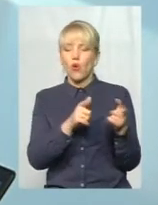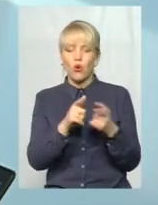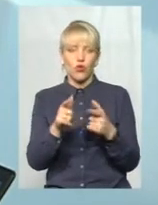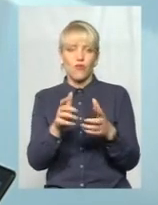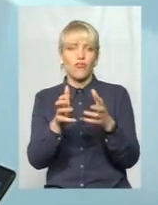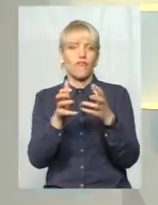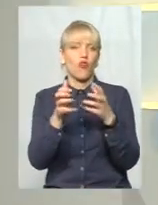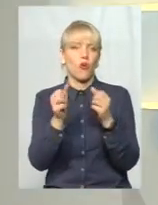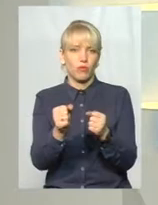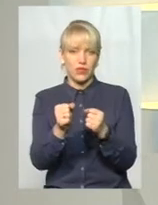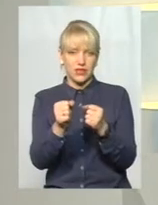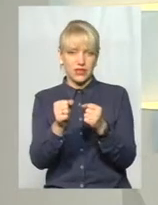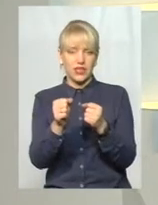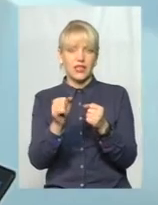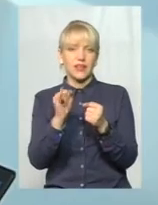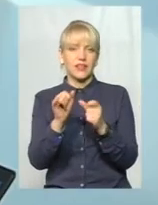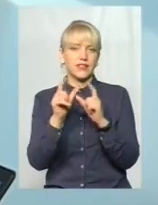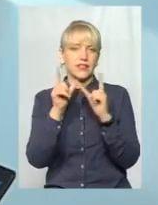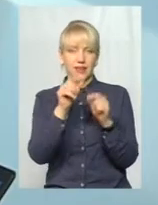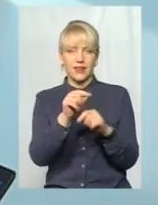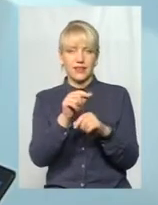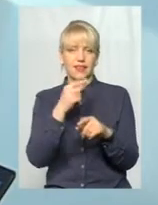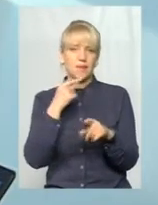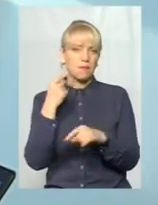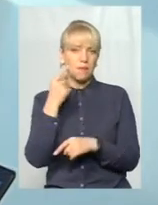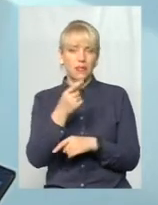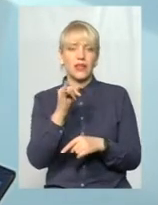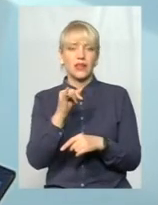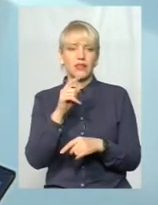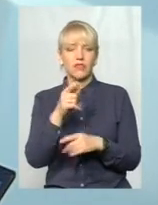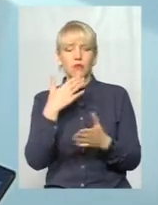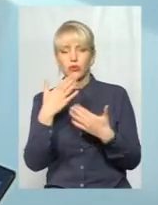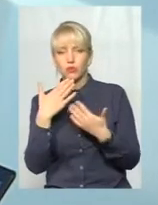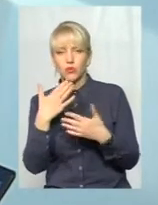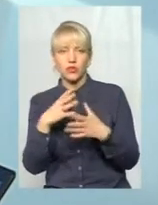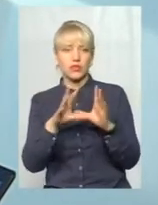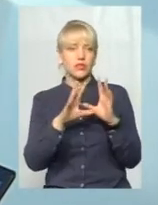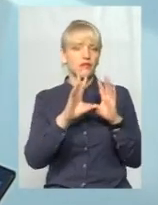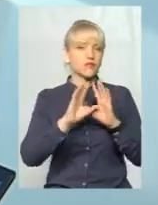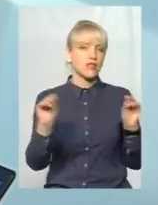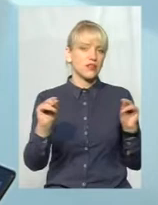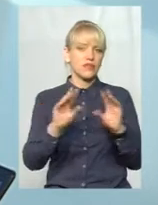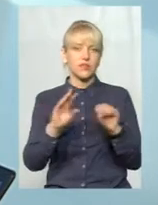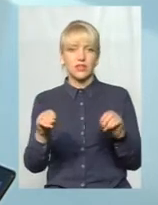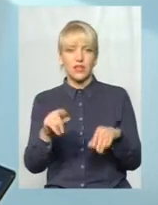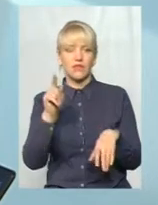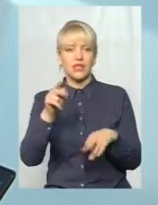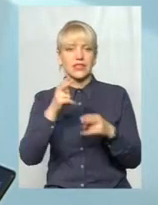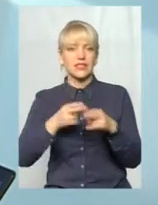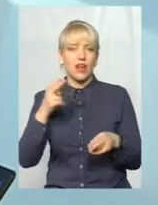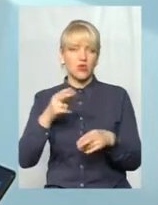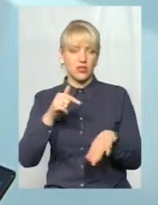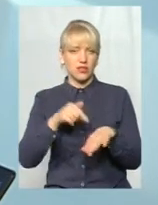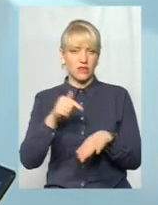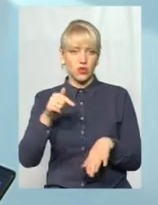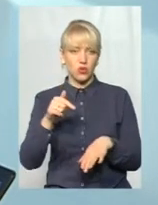їхати хоч на край світу. Вони тут поспілкувалися, у них все, в них загострення відчуття, в